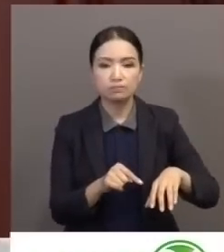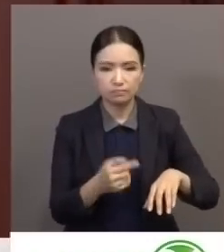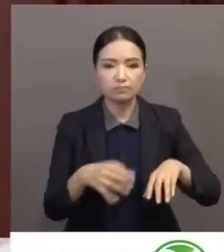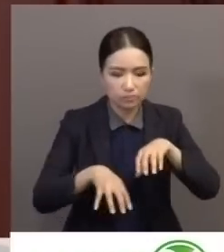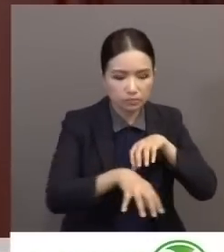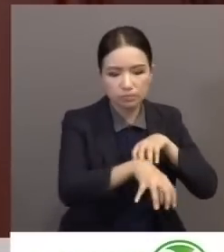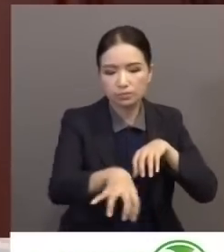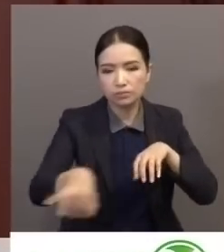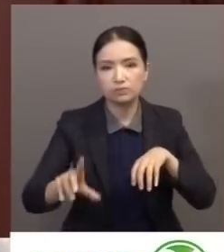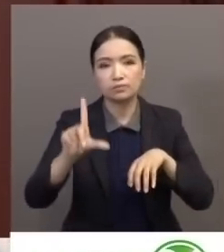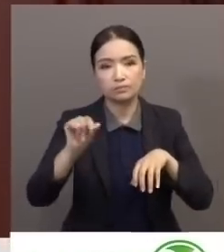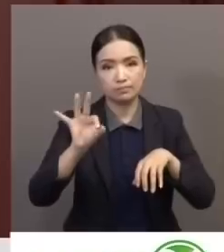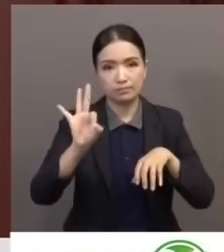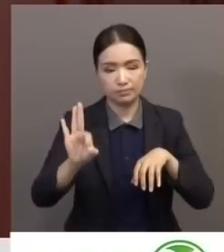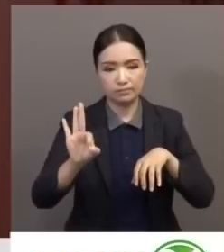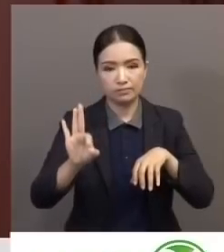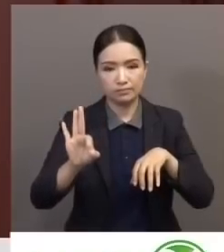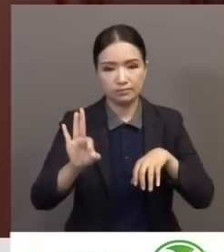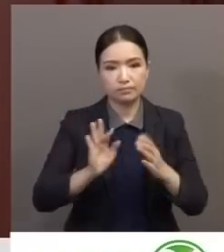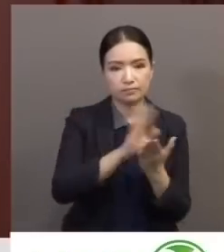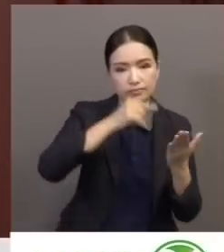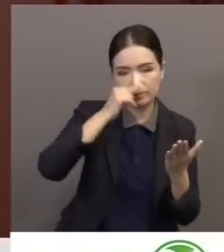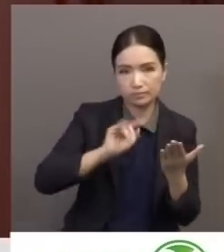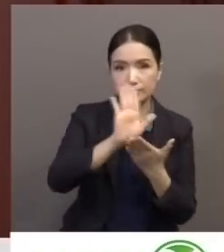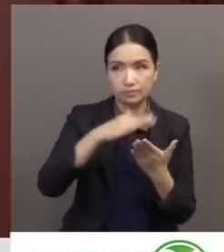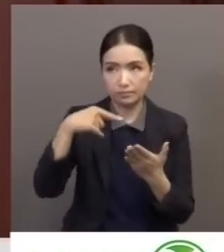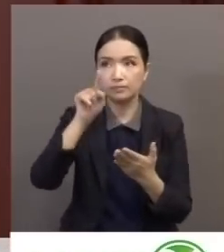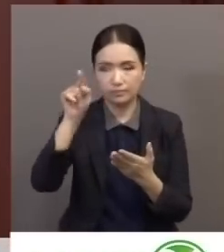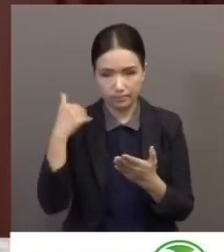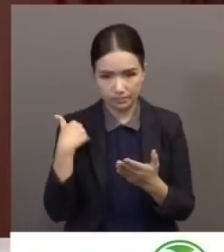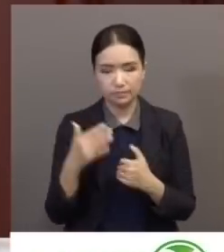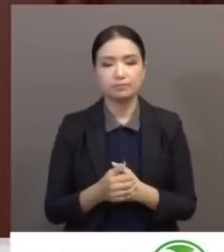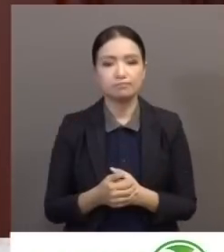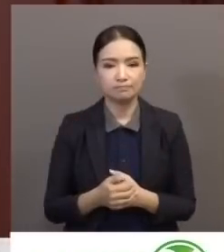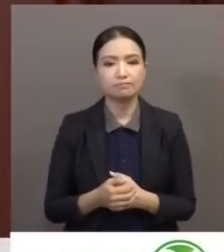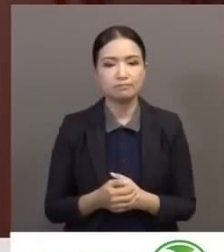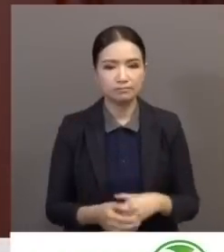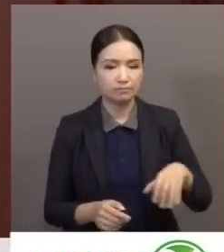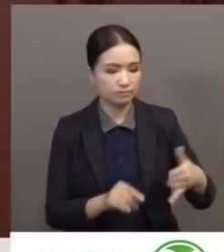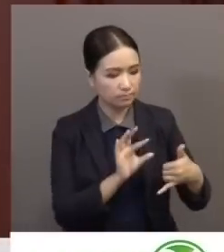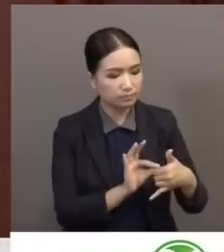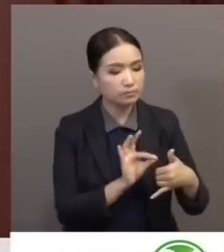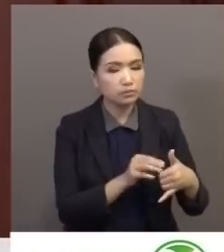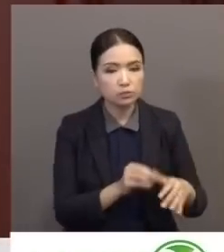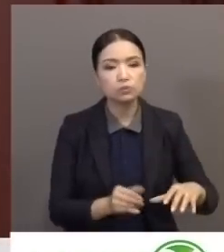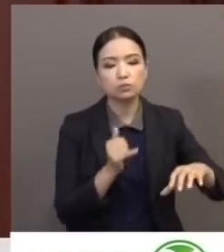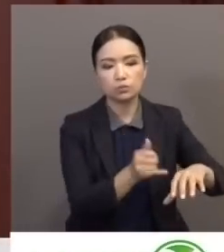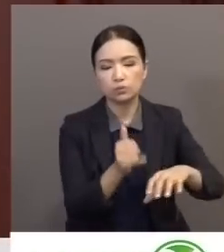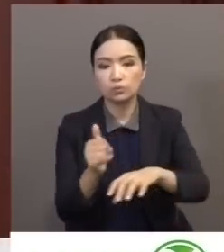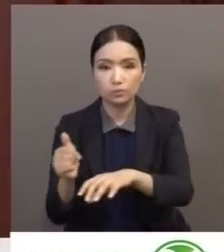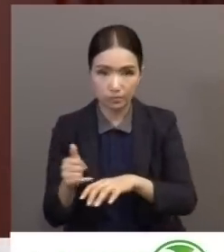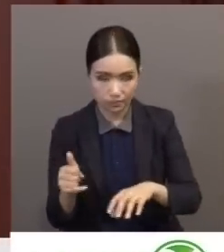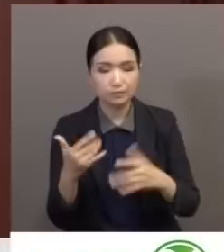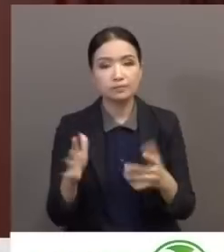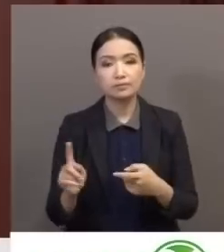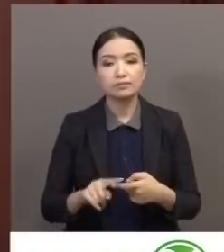งแรมตอนนี้ถึง29โรงทั้งประเทศไทยและต่างประเทศค่ะก็จะเป็นช้อยส์ที่เขาไปลงได้เช่นเดียวกันเราก็